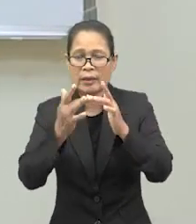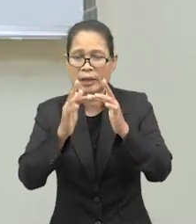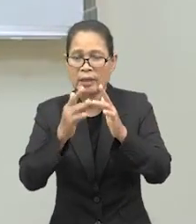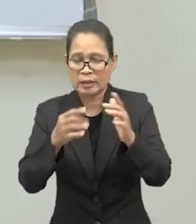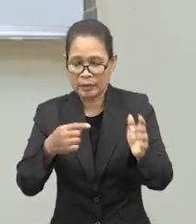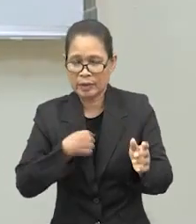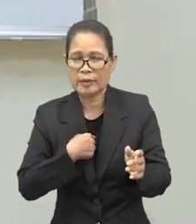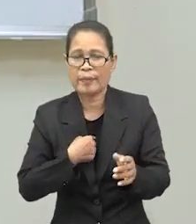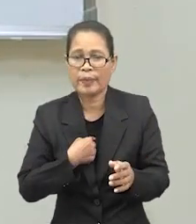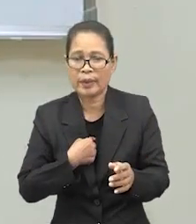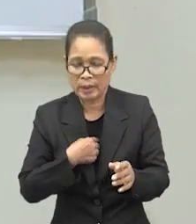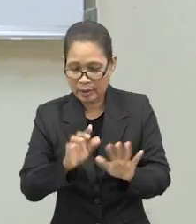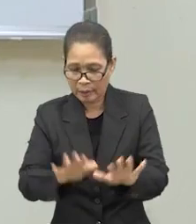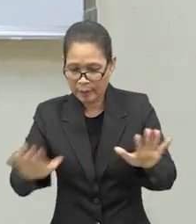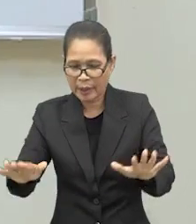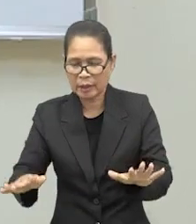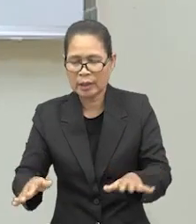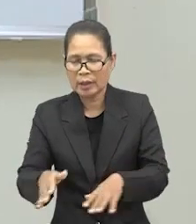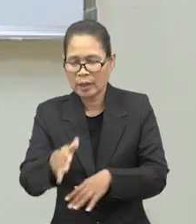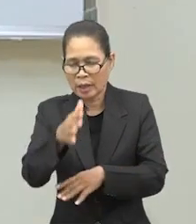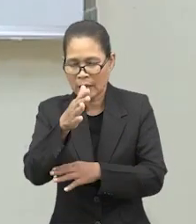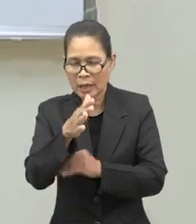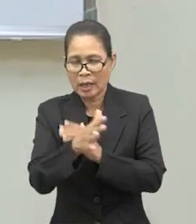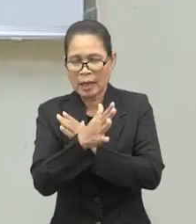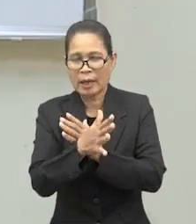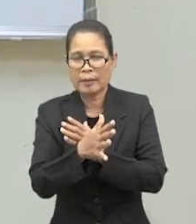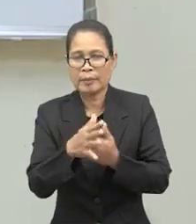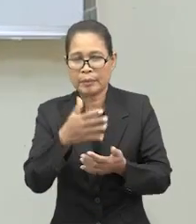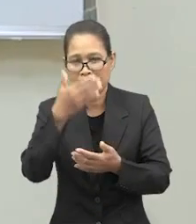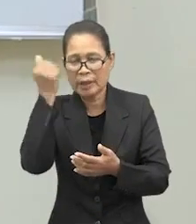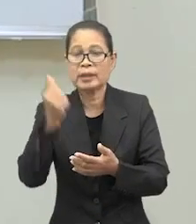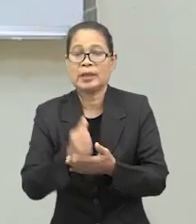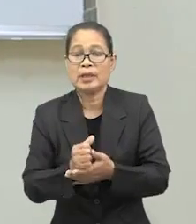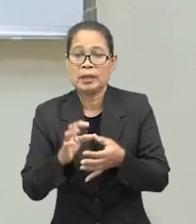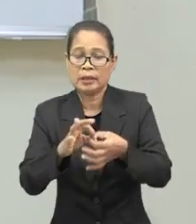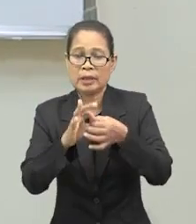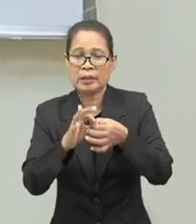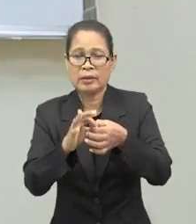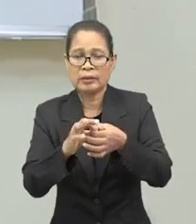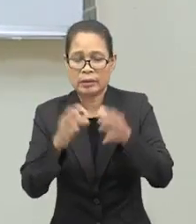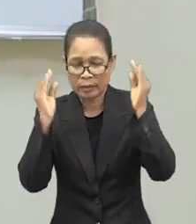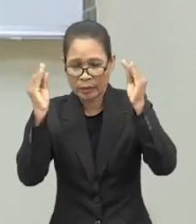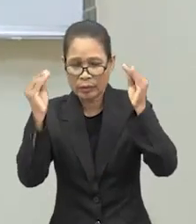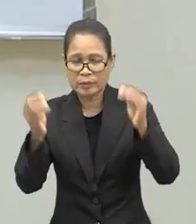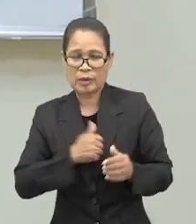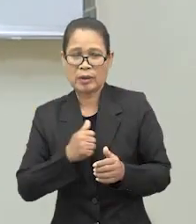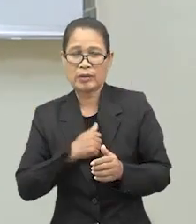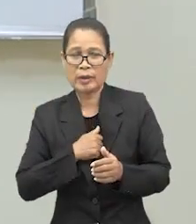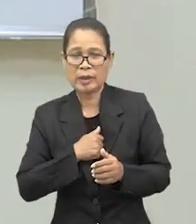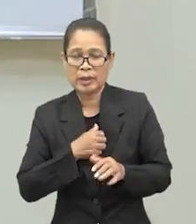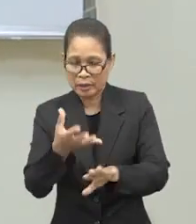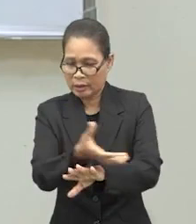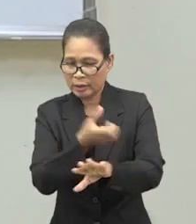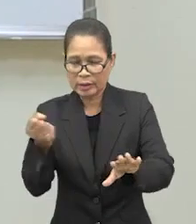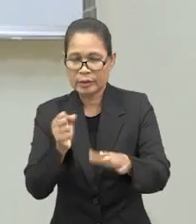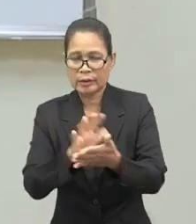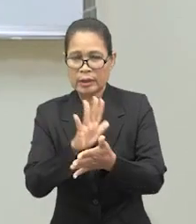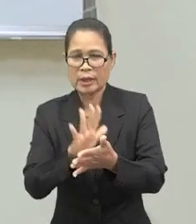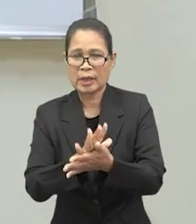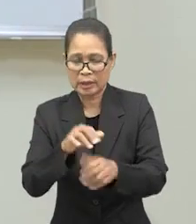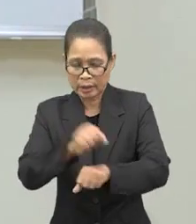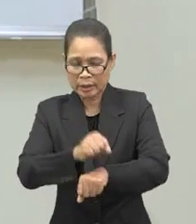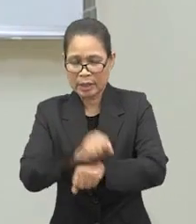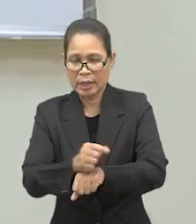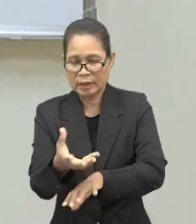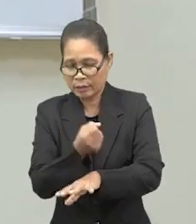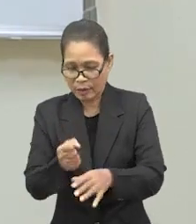online cho mọi nhà cứu con co complete tè tông tới lục ru nhà cứu đam bay tới tour sân